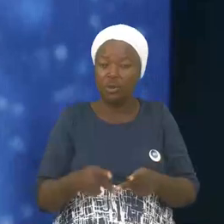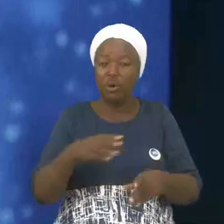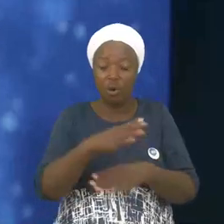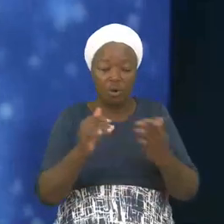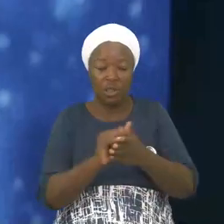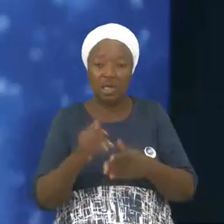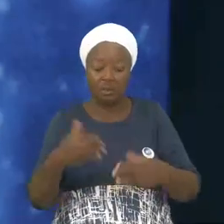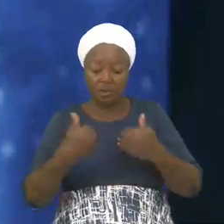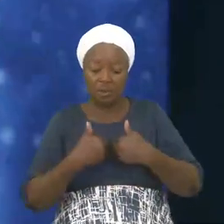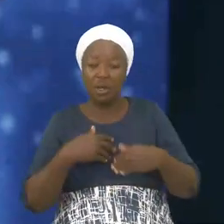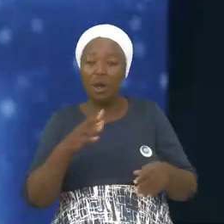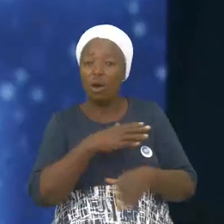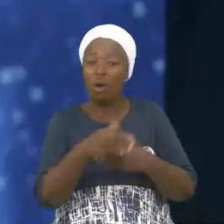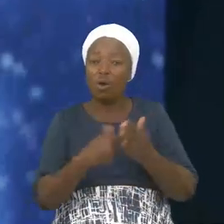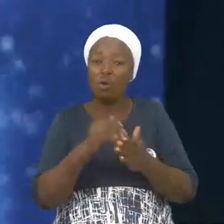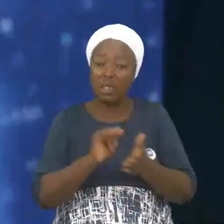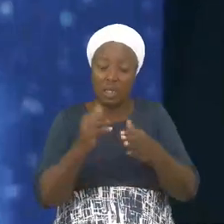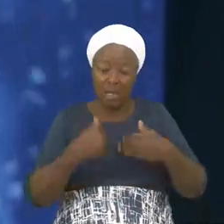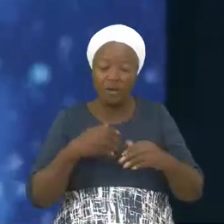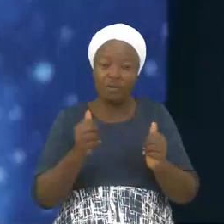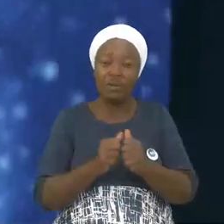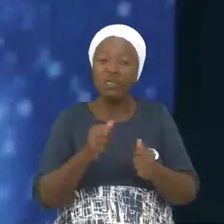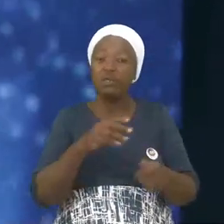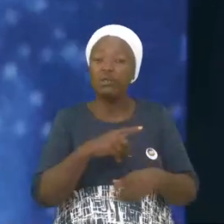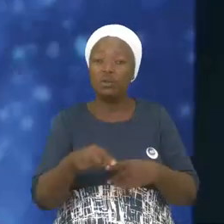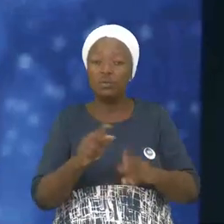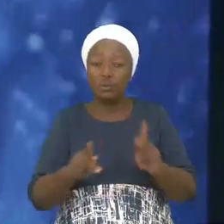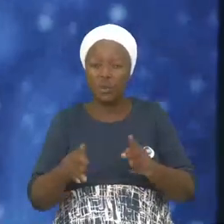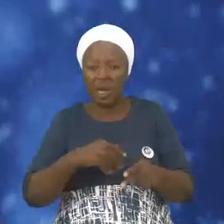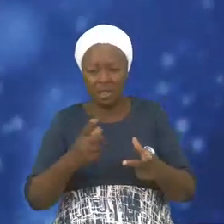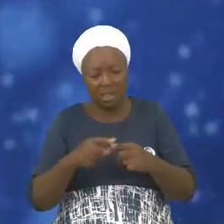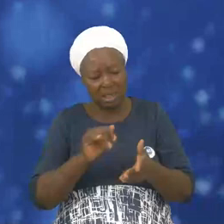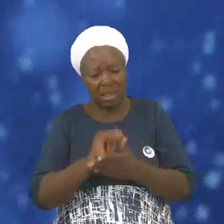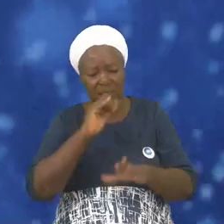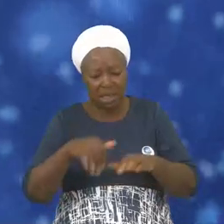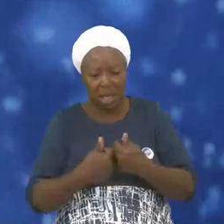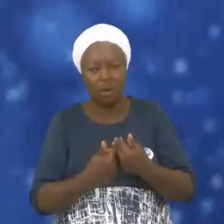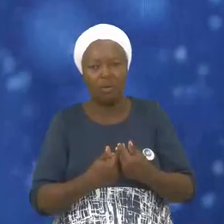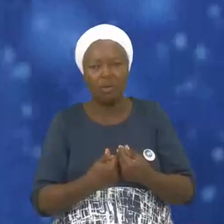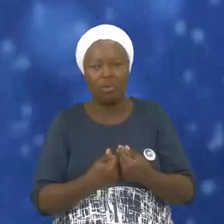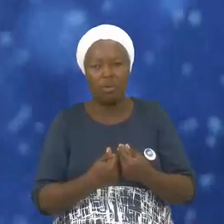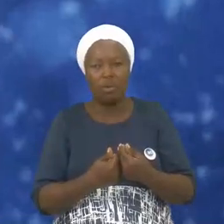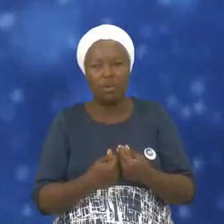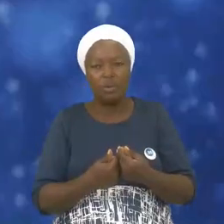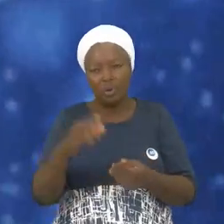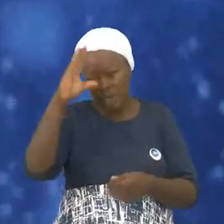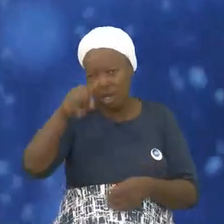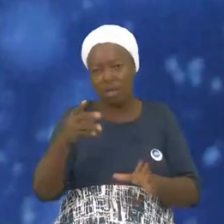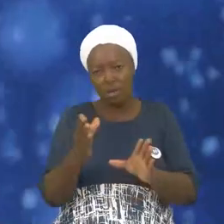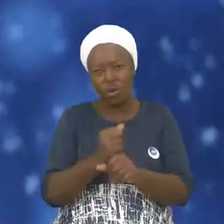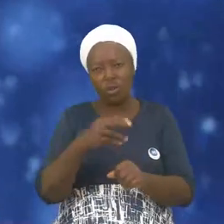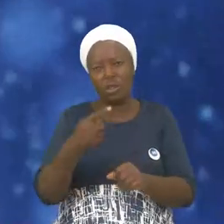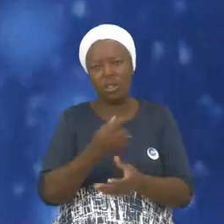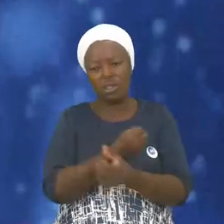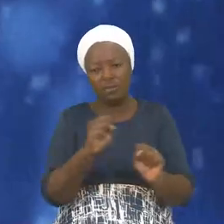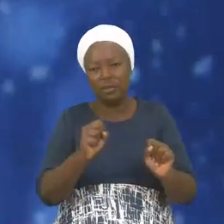dois mettre de côté toutes ces positions, toutes ces possessions avec le Sanhédrin. Et c'est comme